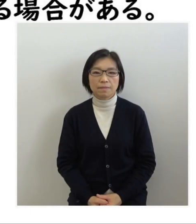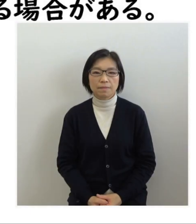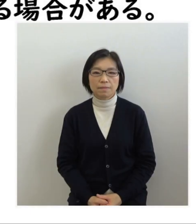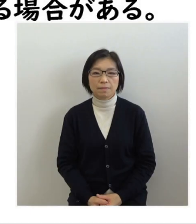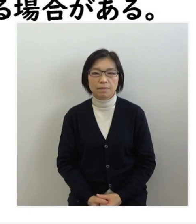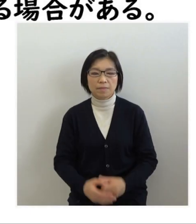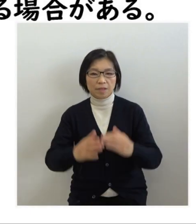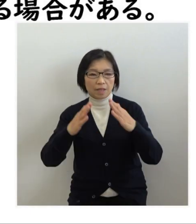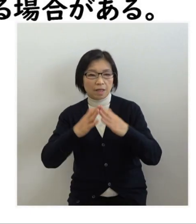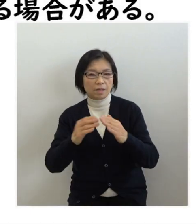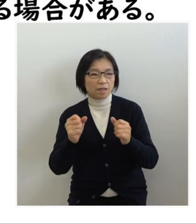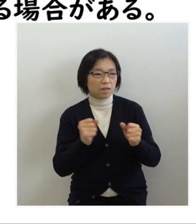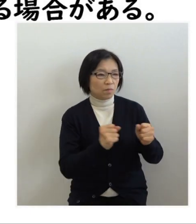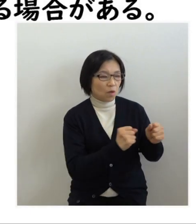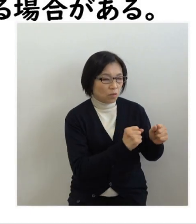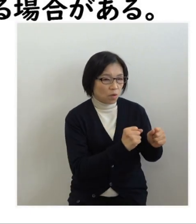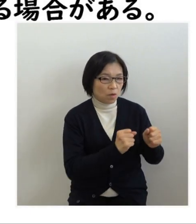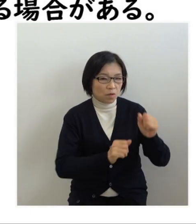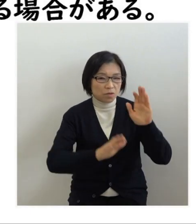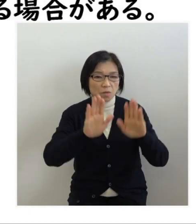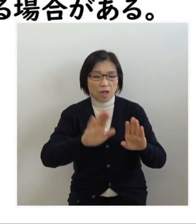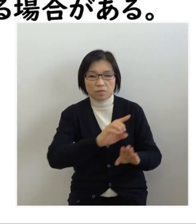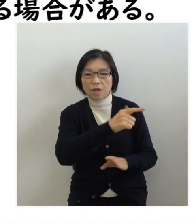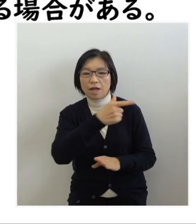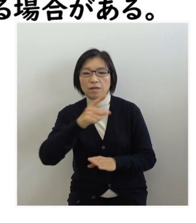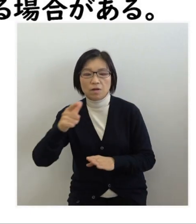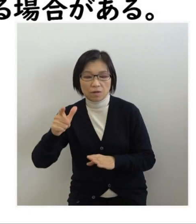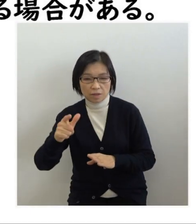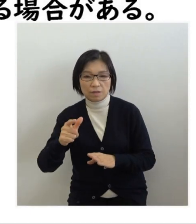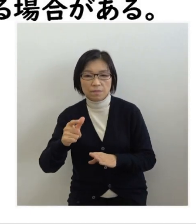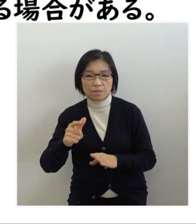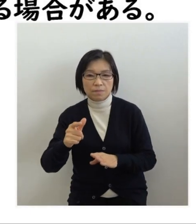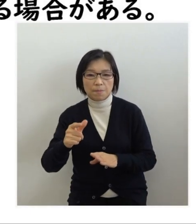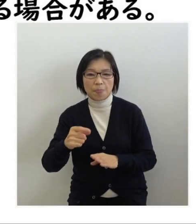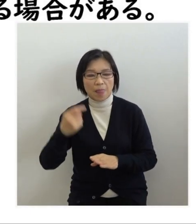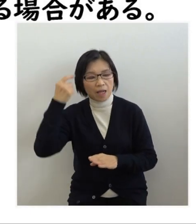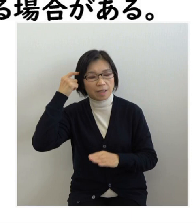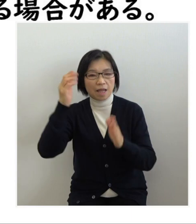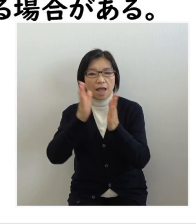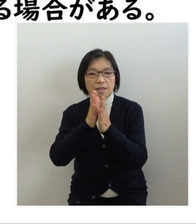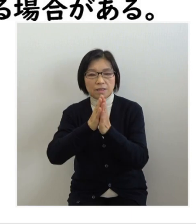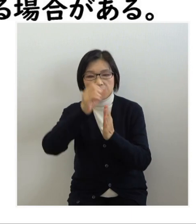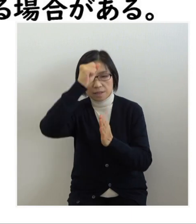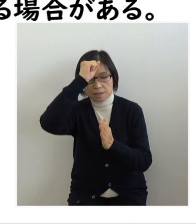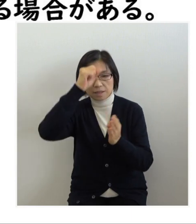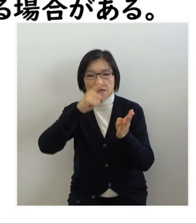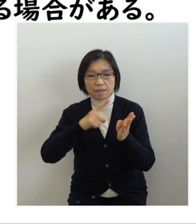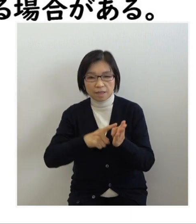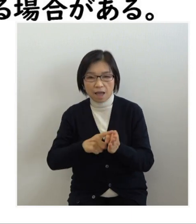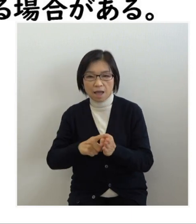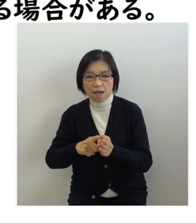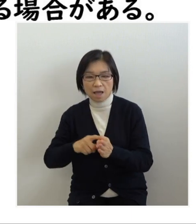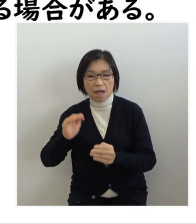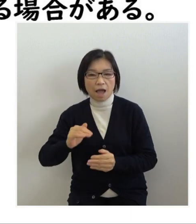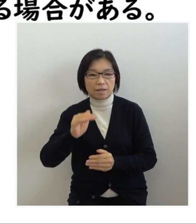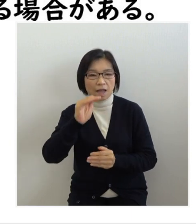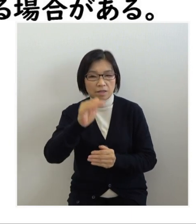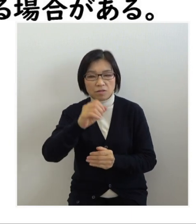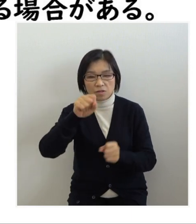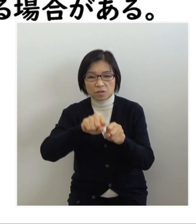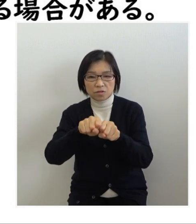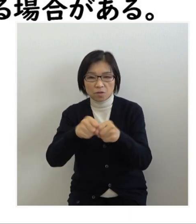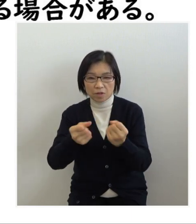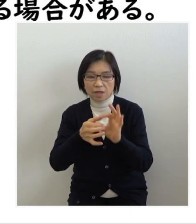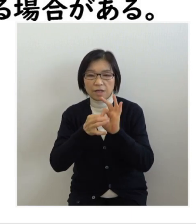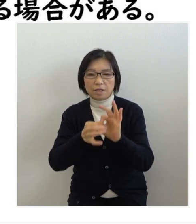引きこもりの背景はさまざまで、時に精神疾患や発達障害が関連している